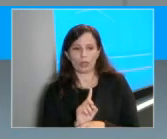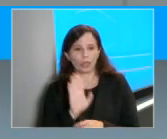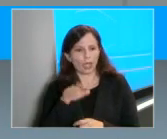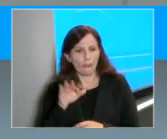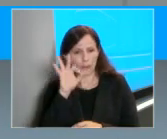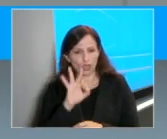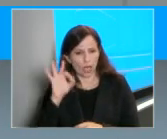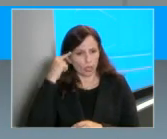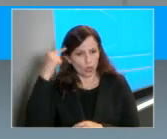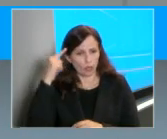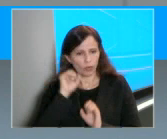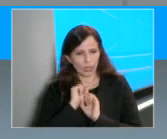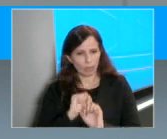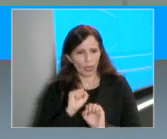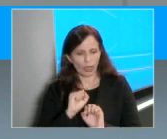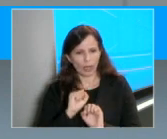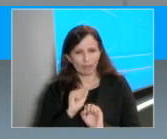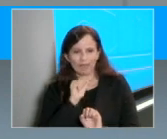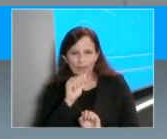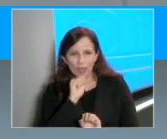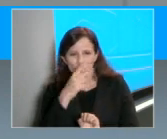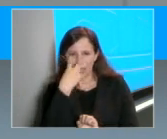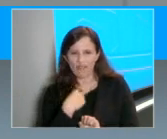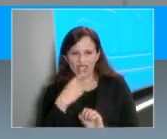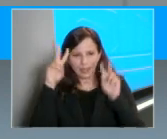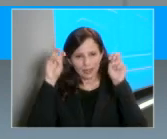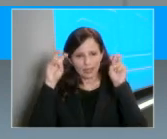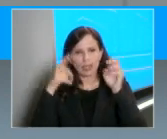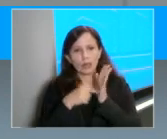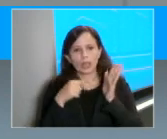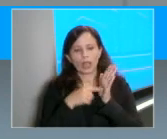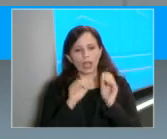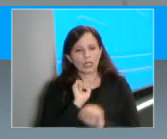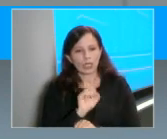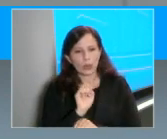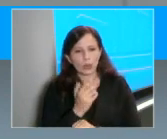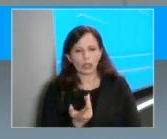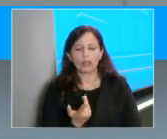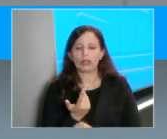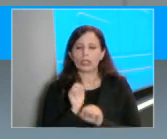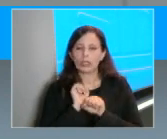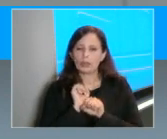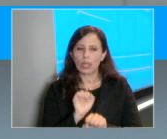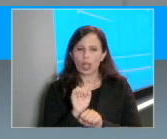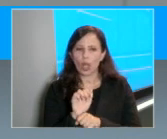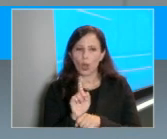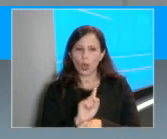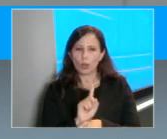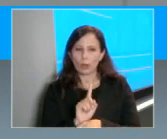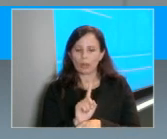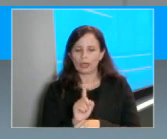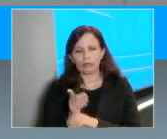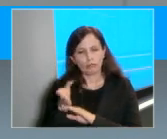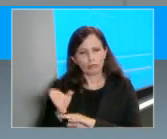בש"ס סבורים שהתמיכה, לא רוצה לומר עיוורת כי היא כאילו מזלזלת באנשים, אבל התמיכה הכמעט אוטומטית